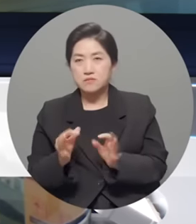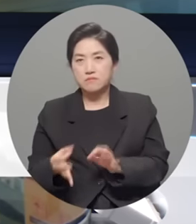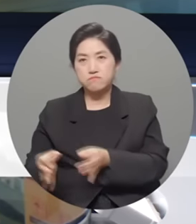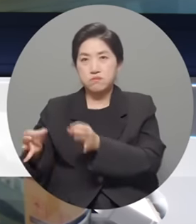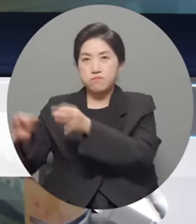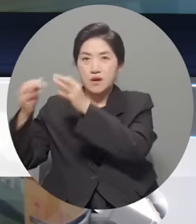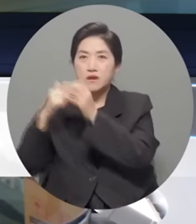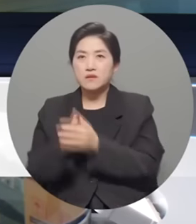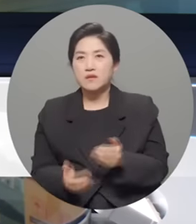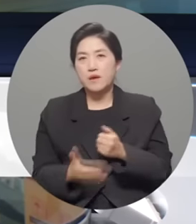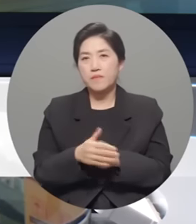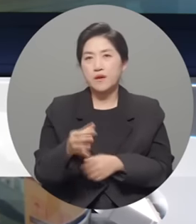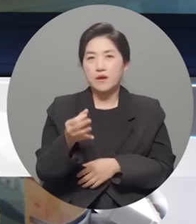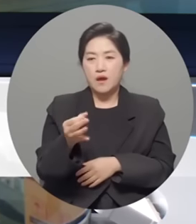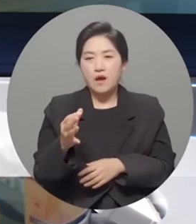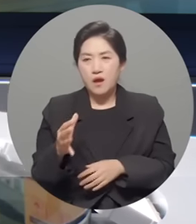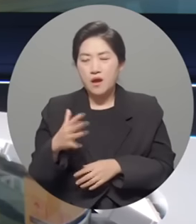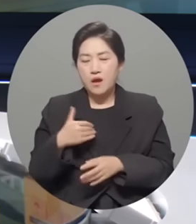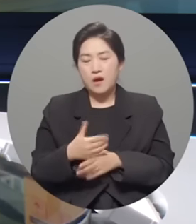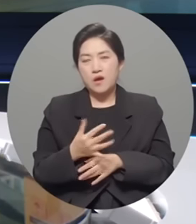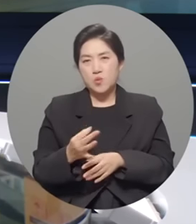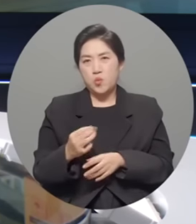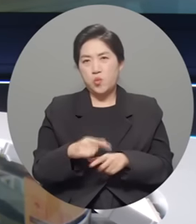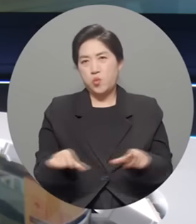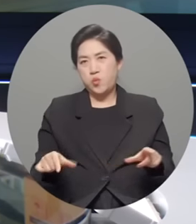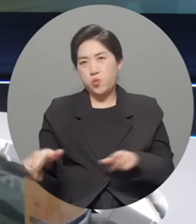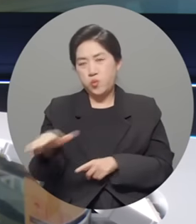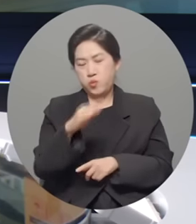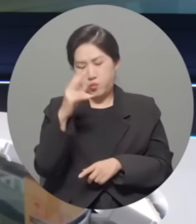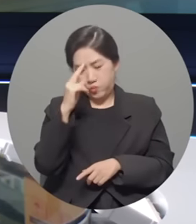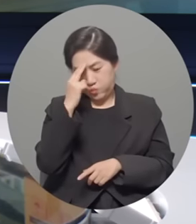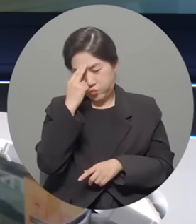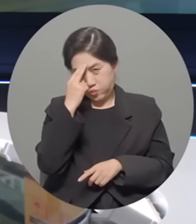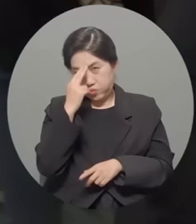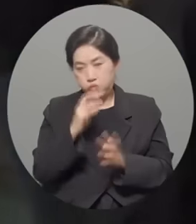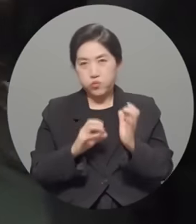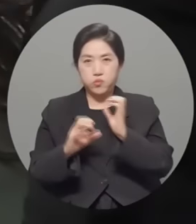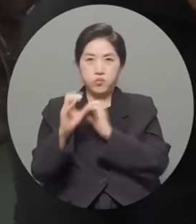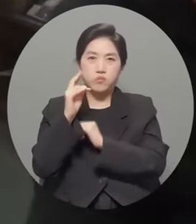서민들의 한숨이 깊어지고 있습니다. 임현주 기자가 취재했습니다.